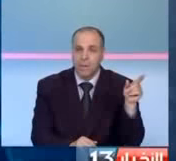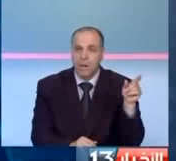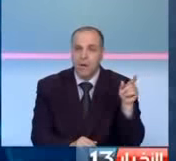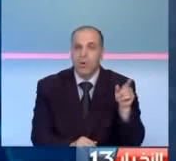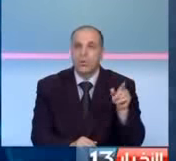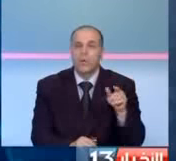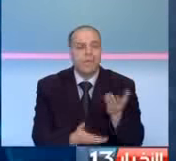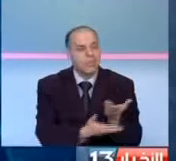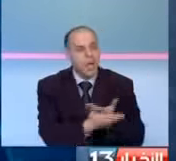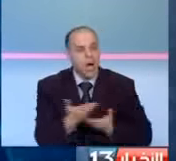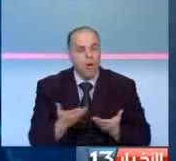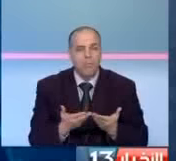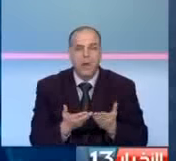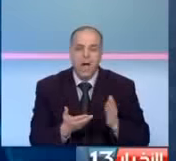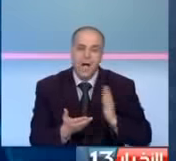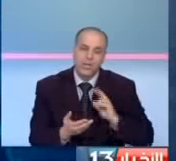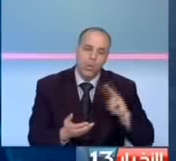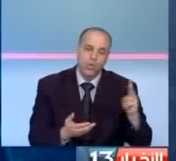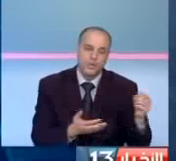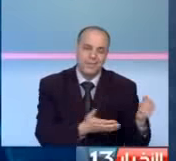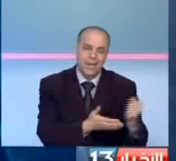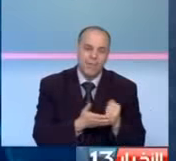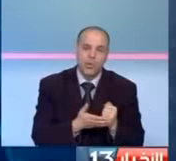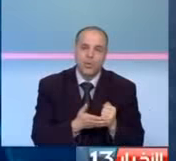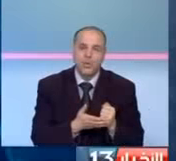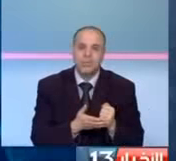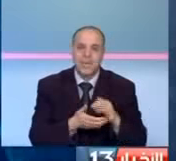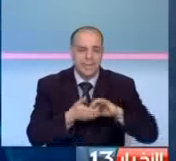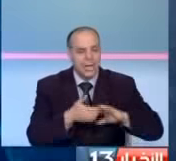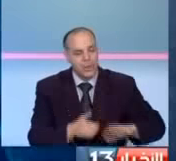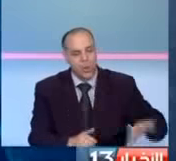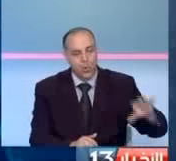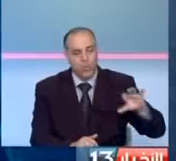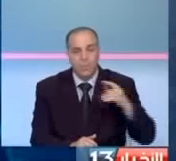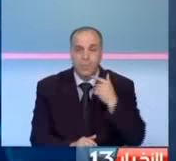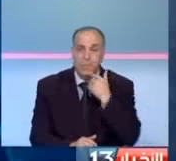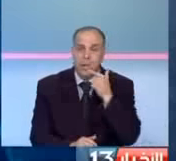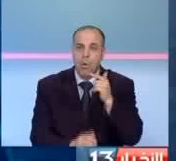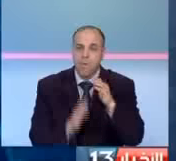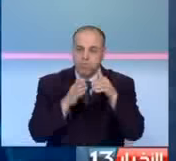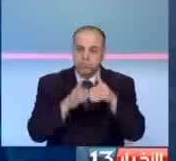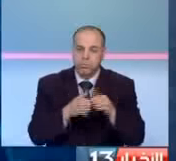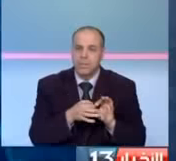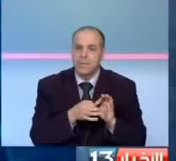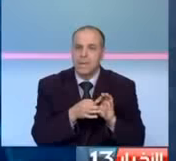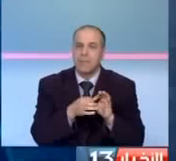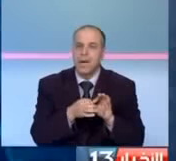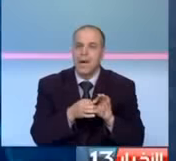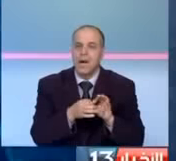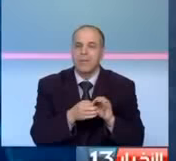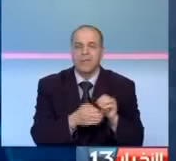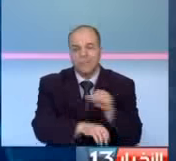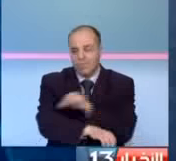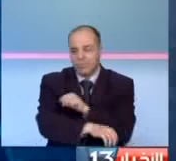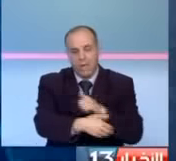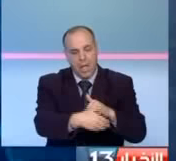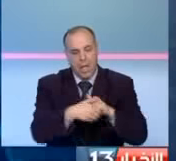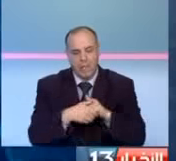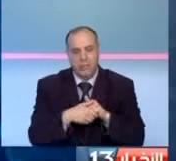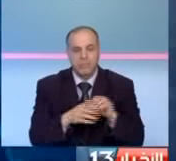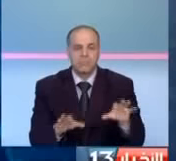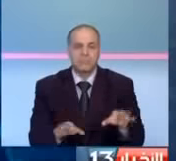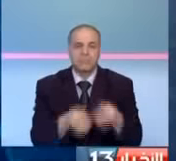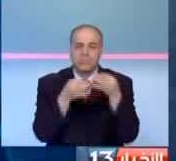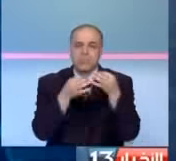قام بالتعاون مع قوات أخرى تعمل ضمن بعثة الاتحاد الأوروبي وسفن تابعة لمنظمات إغاثة، قام